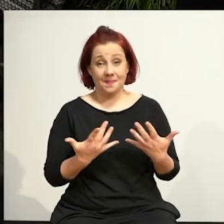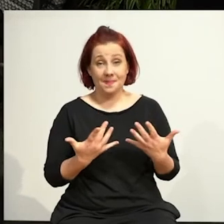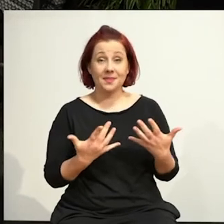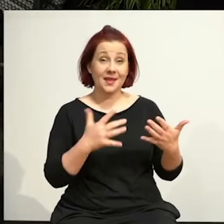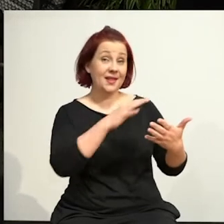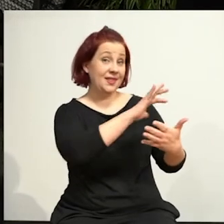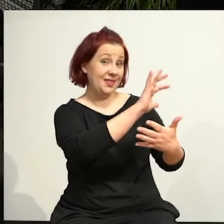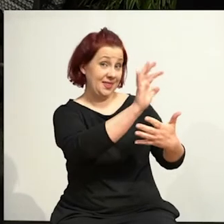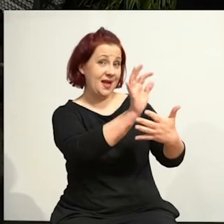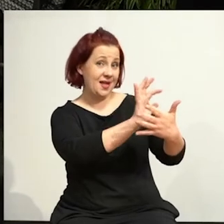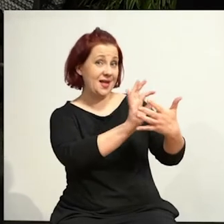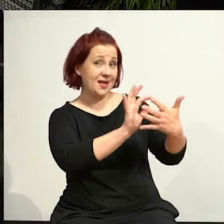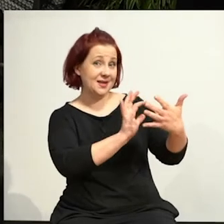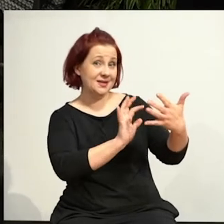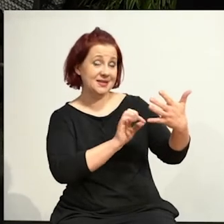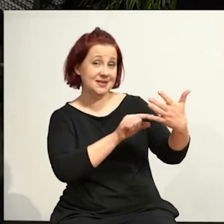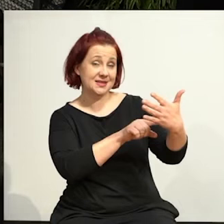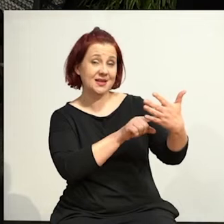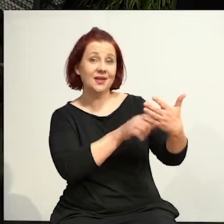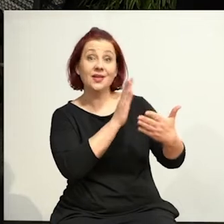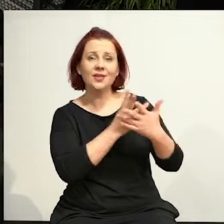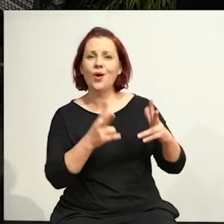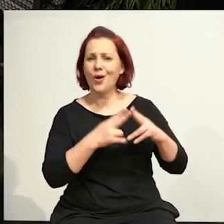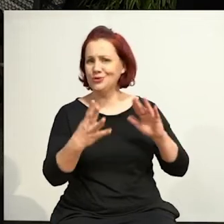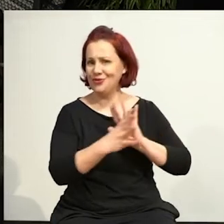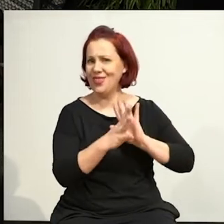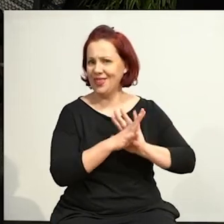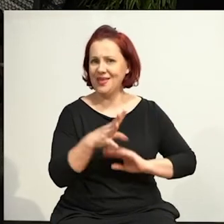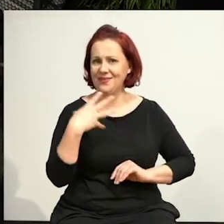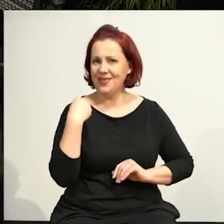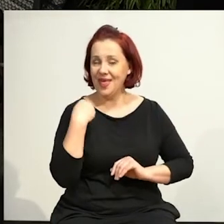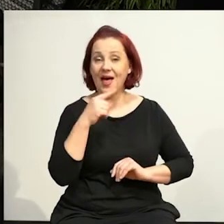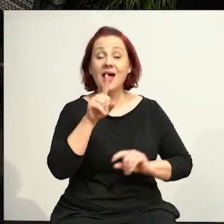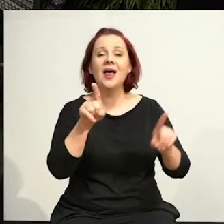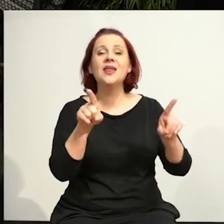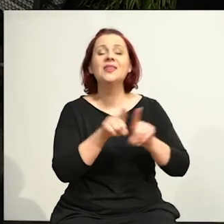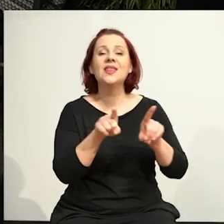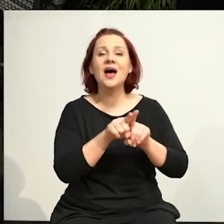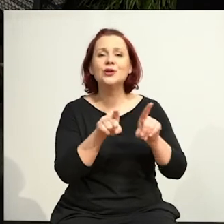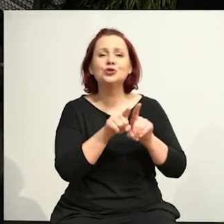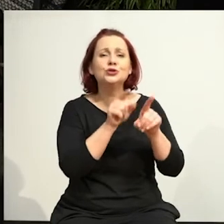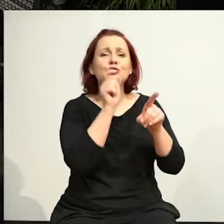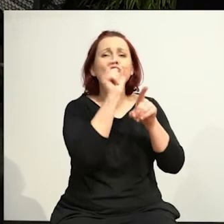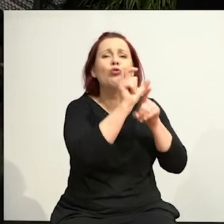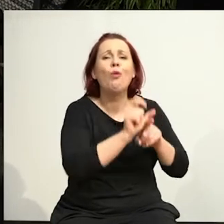tekst, który jest nie tylko XIX-wieczny, ale jednocześnie archaizowany, prawda,